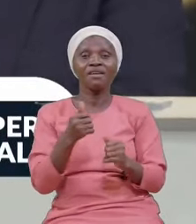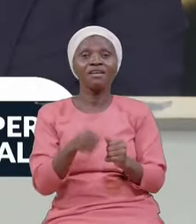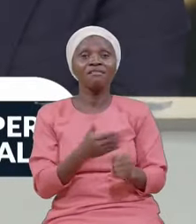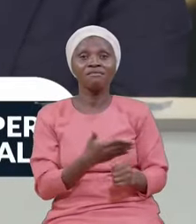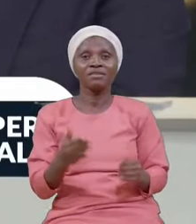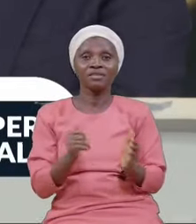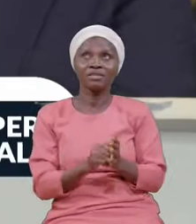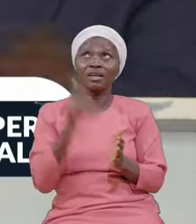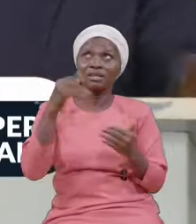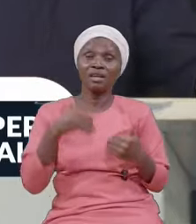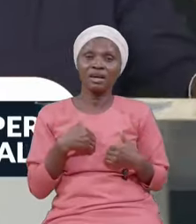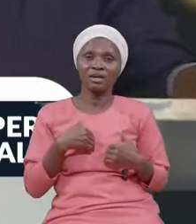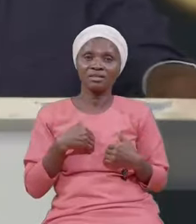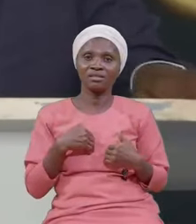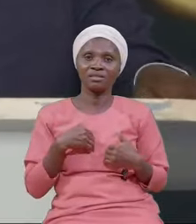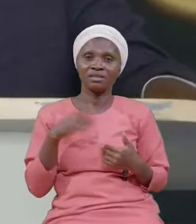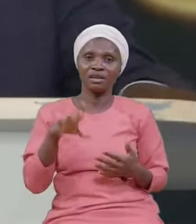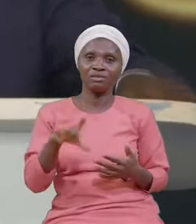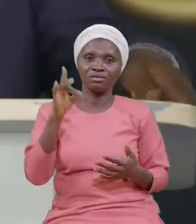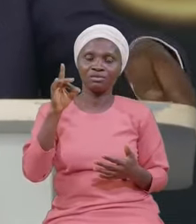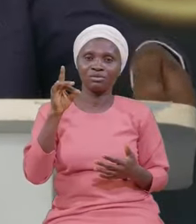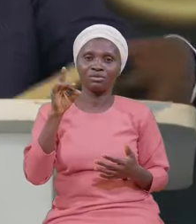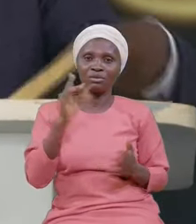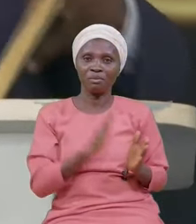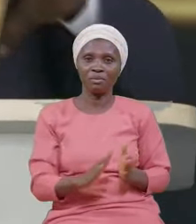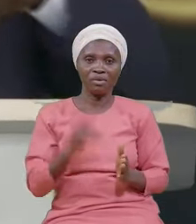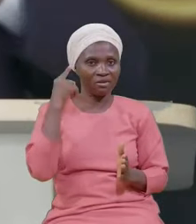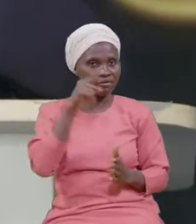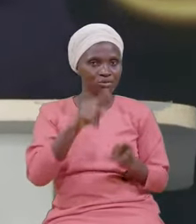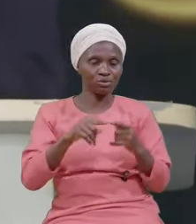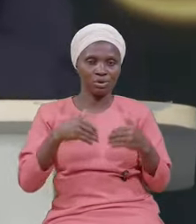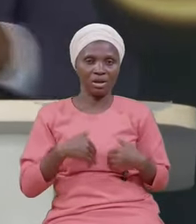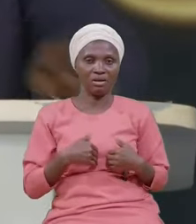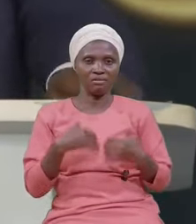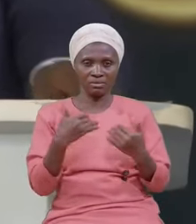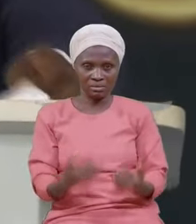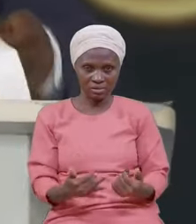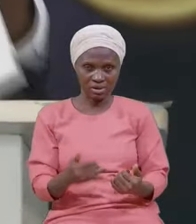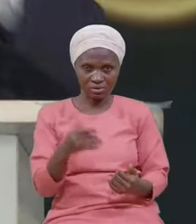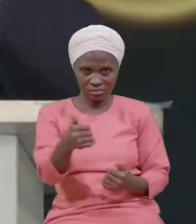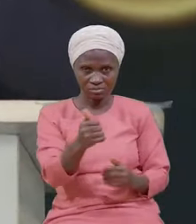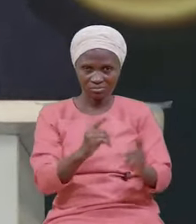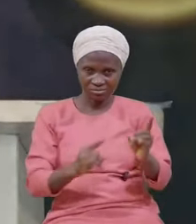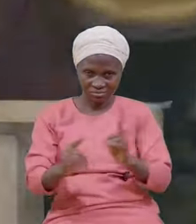tout ce qu'il a établi pour toi. Ouvre la bouche maintenant et parle à Dieu dans la prière.